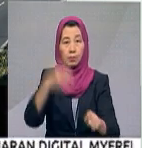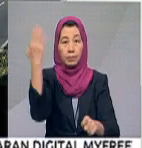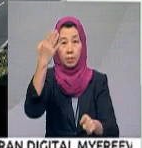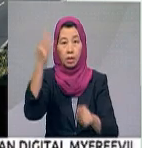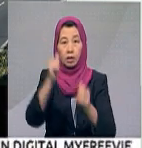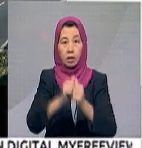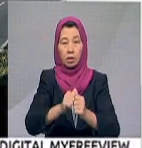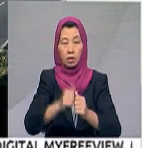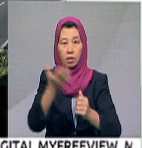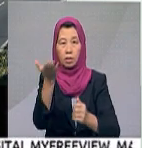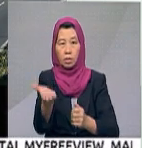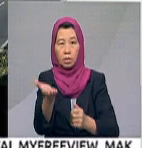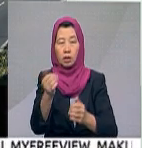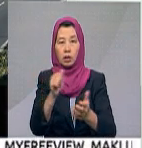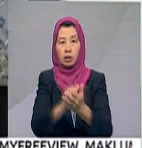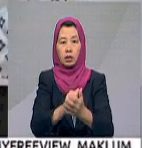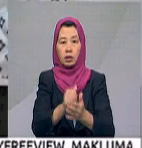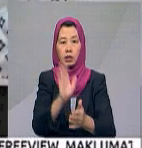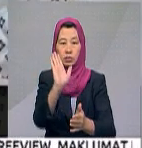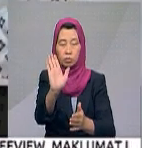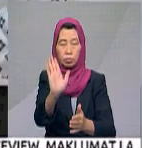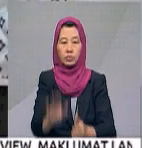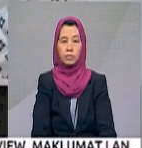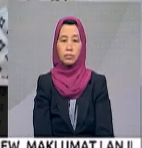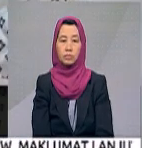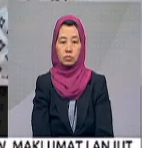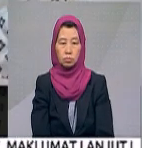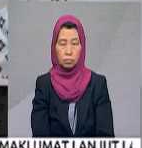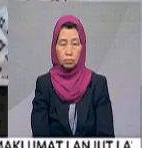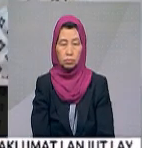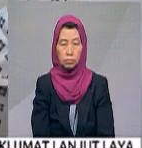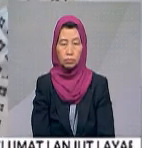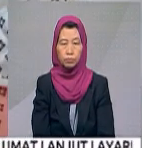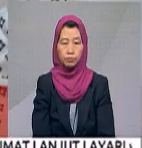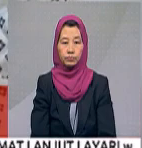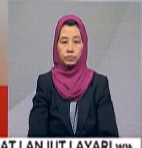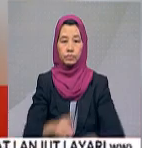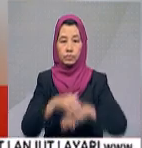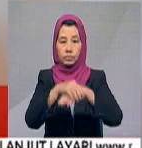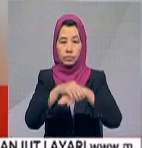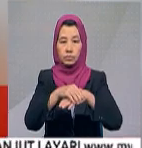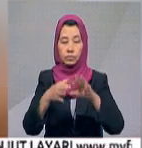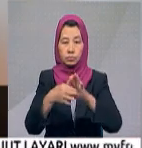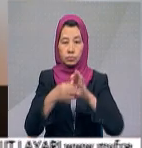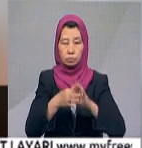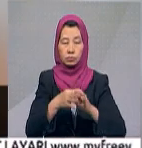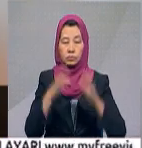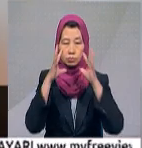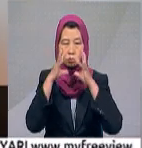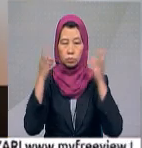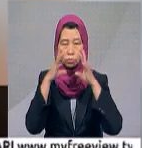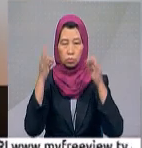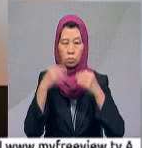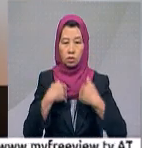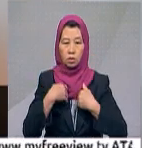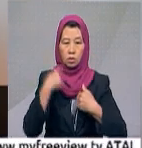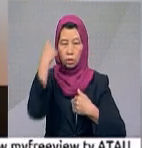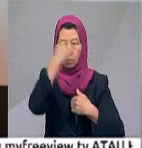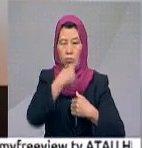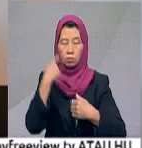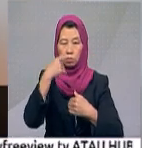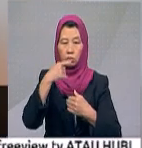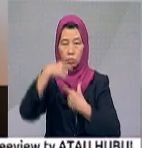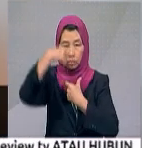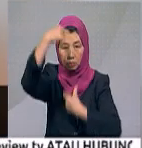dengan meletakkan kad bayaran pada cermin kereta. Di England, pemilik kucing Siam Shirley Hare mengalami luka